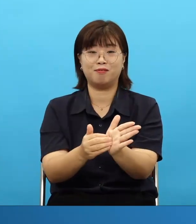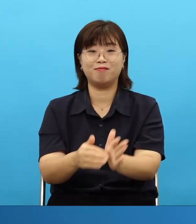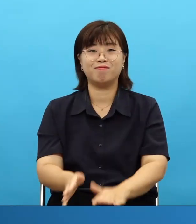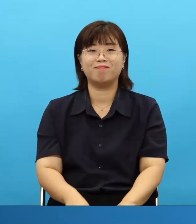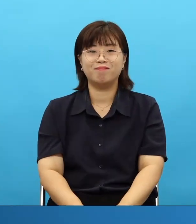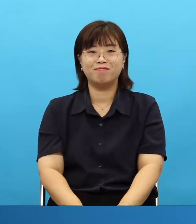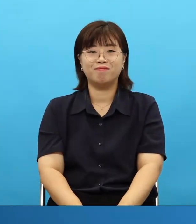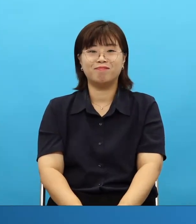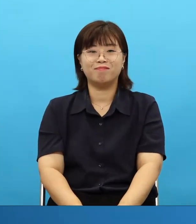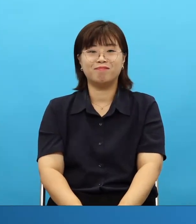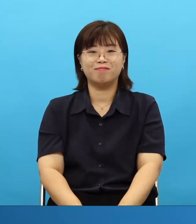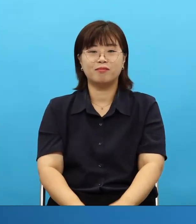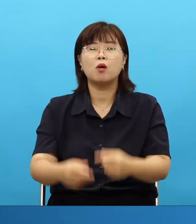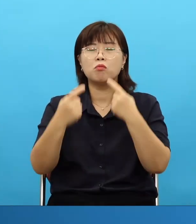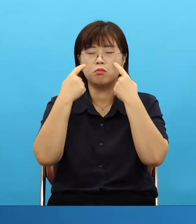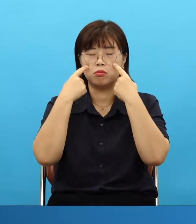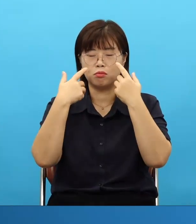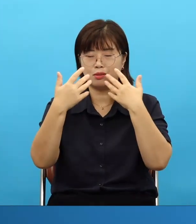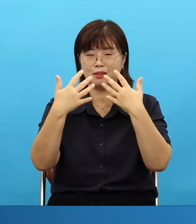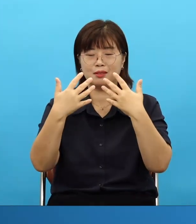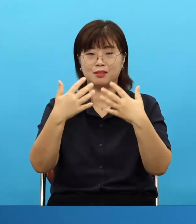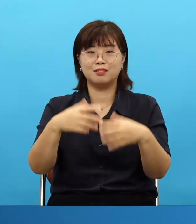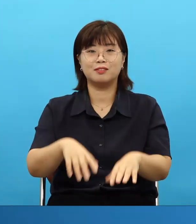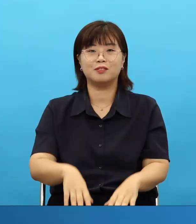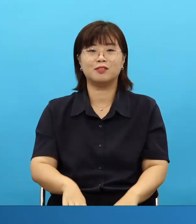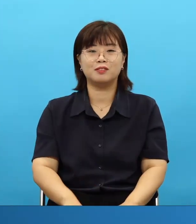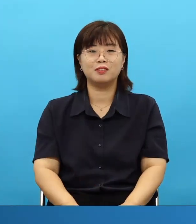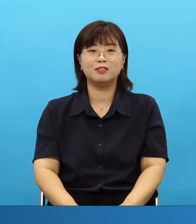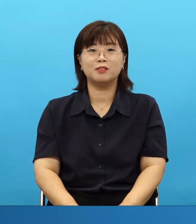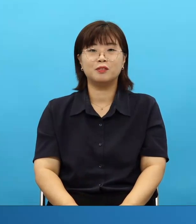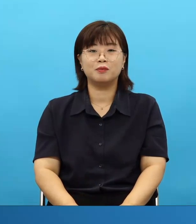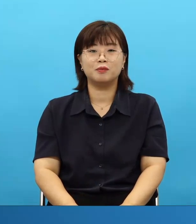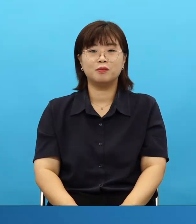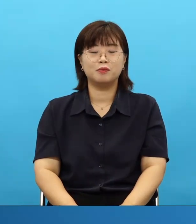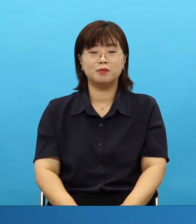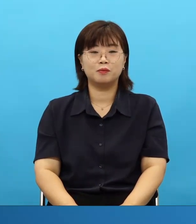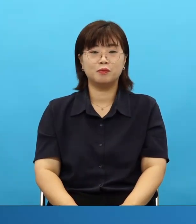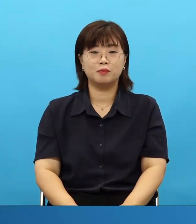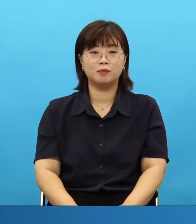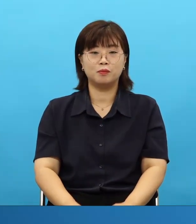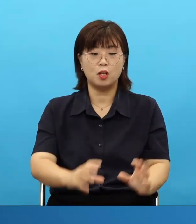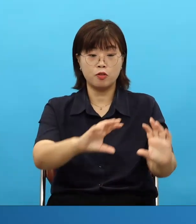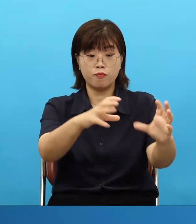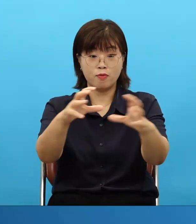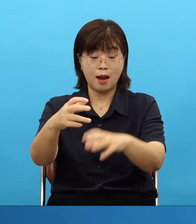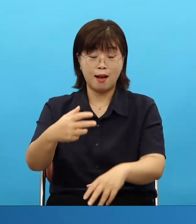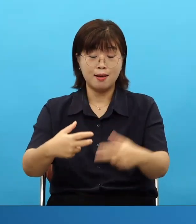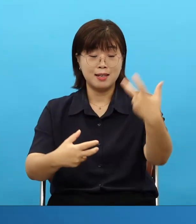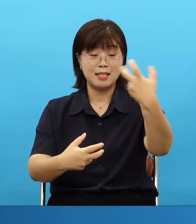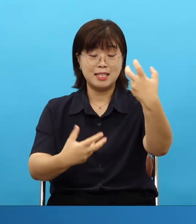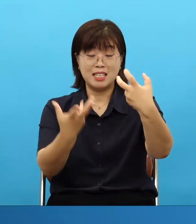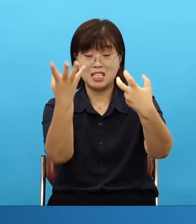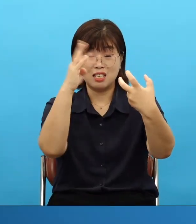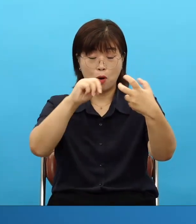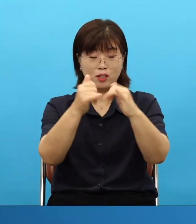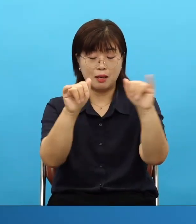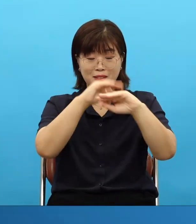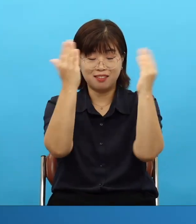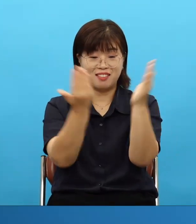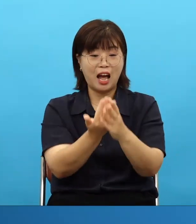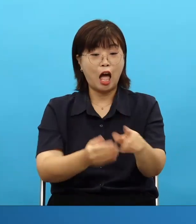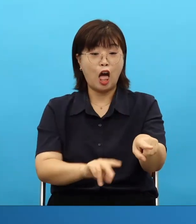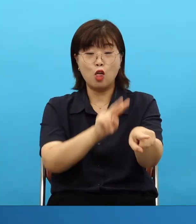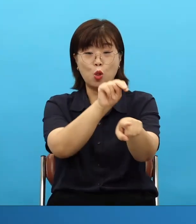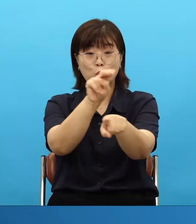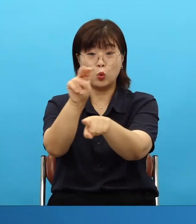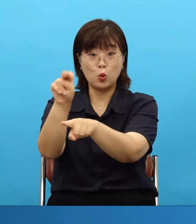foundations of faith. 확실합니다. It's a sure fact. 70억 인구가 아니라고 해도 사실입니다. Even if all 7 billion people of the